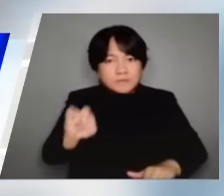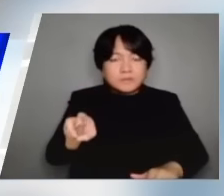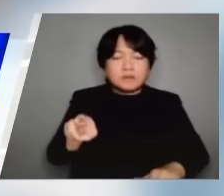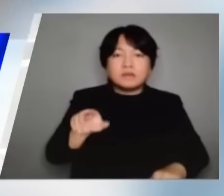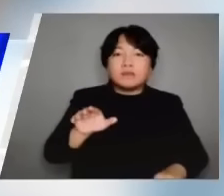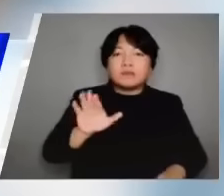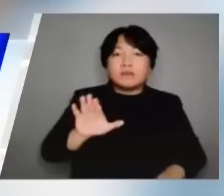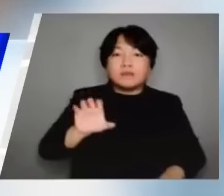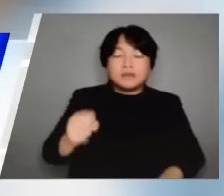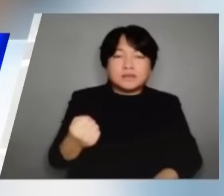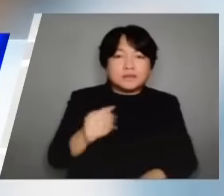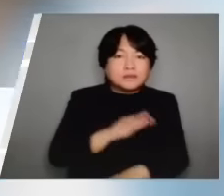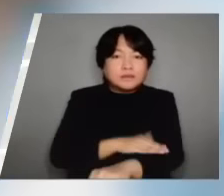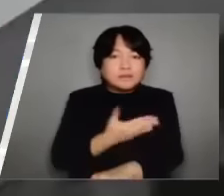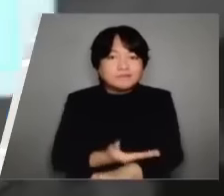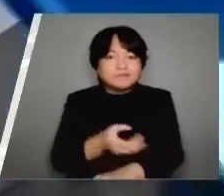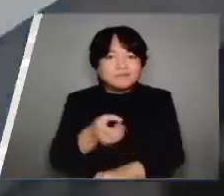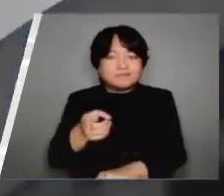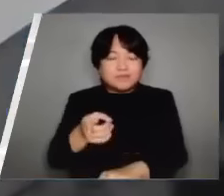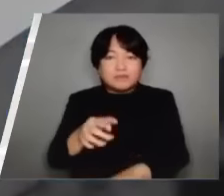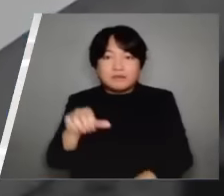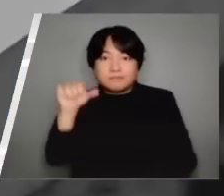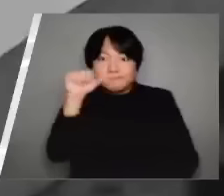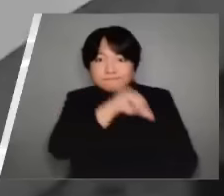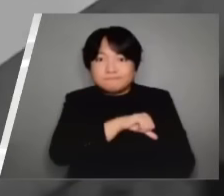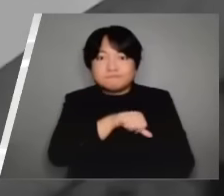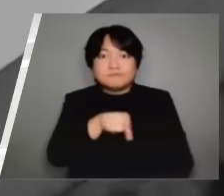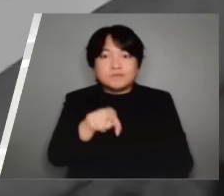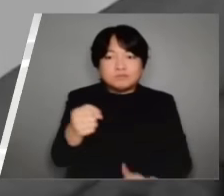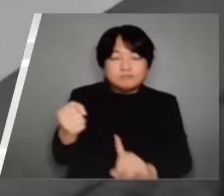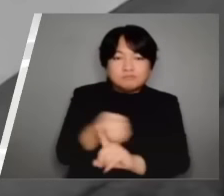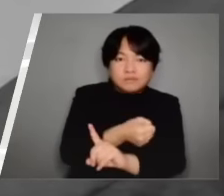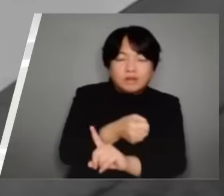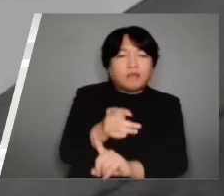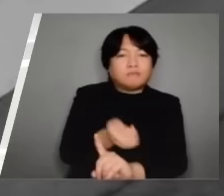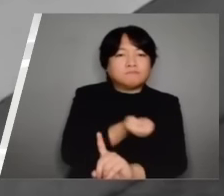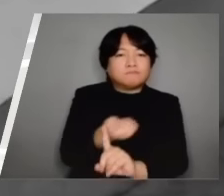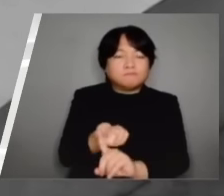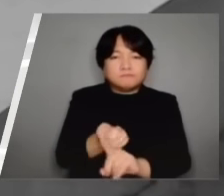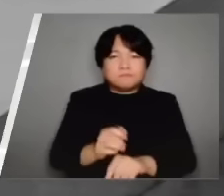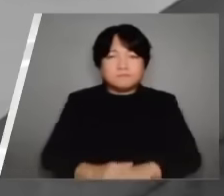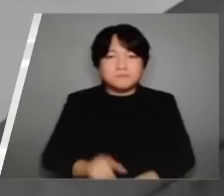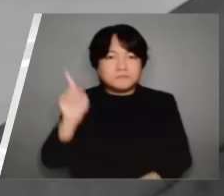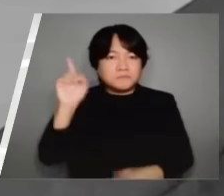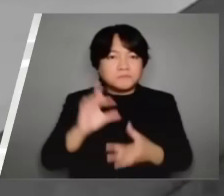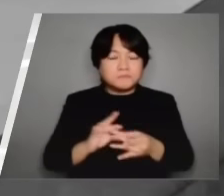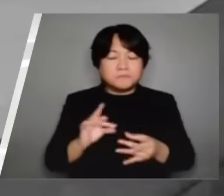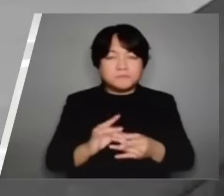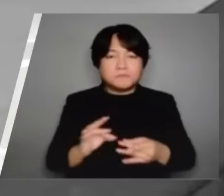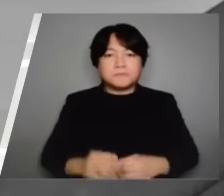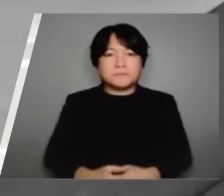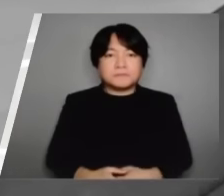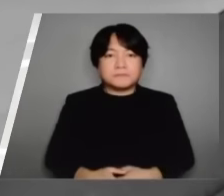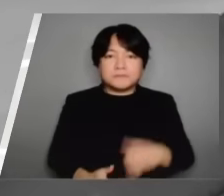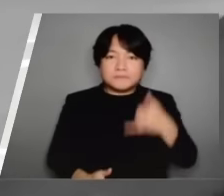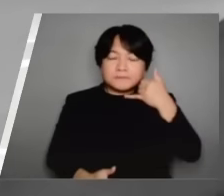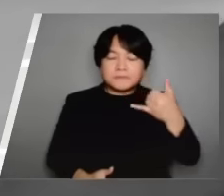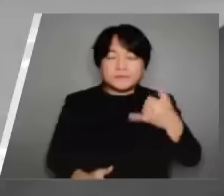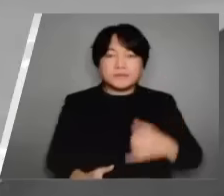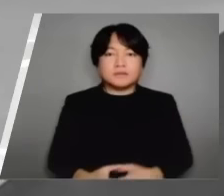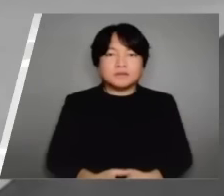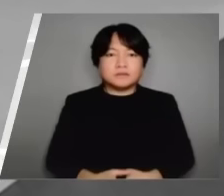umano ng isa sa kanyang nakainuman AP knowing na Nasuntok e nakita ng nakita niya na may ah damage